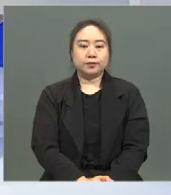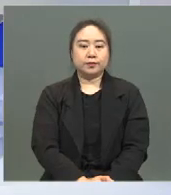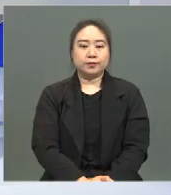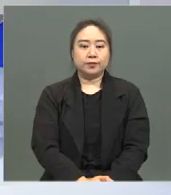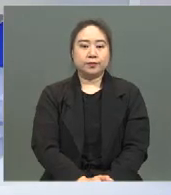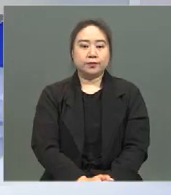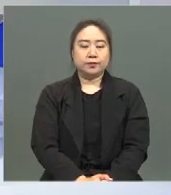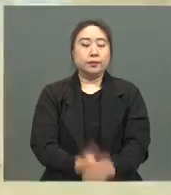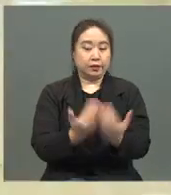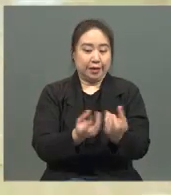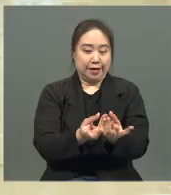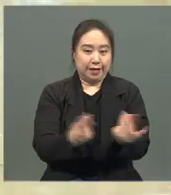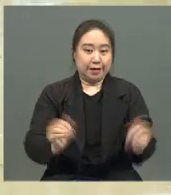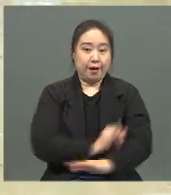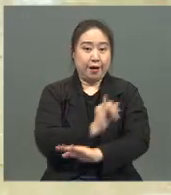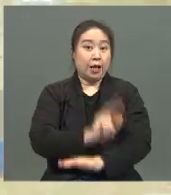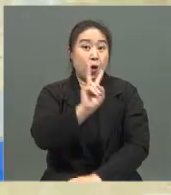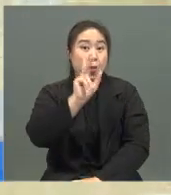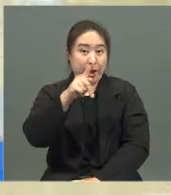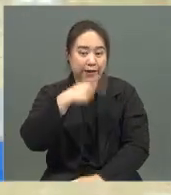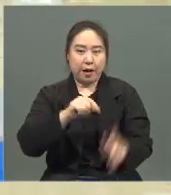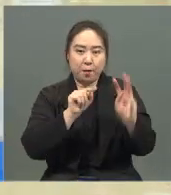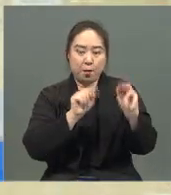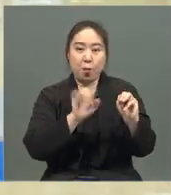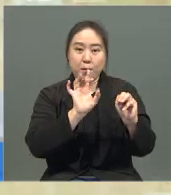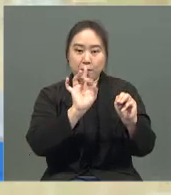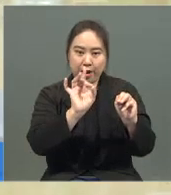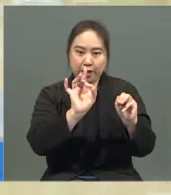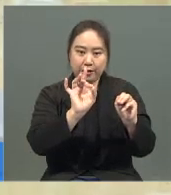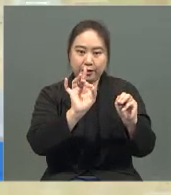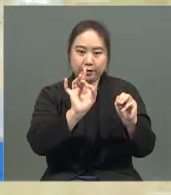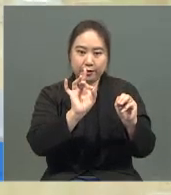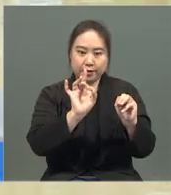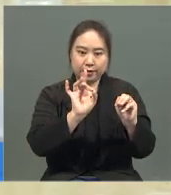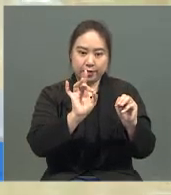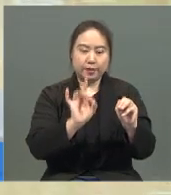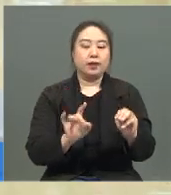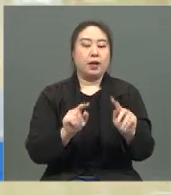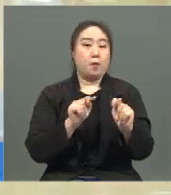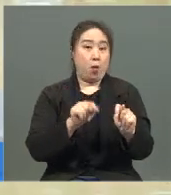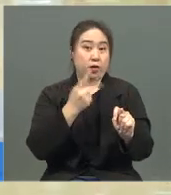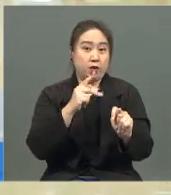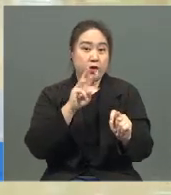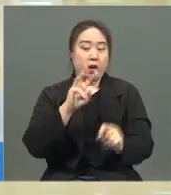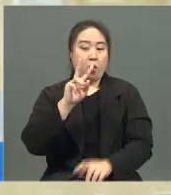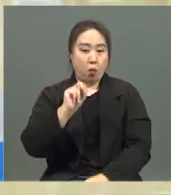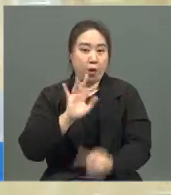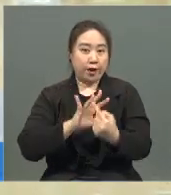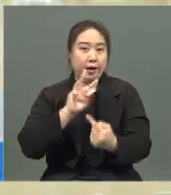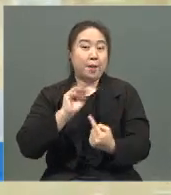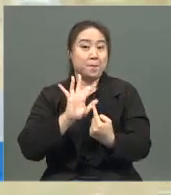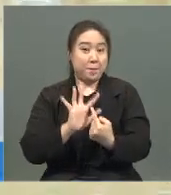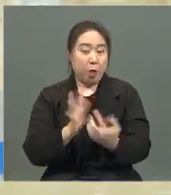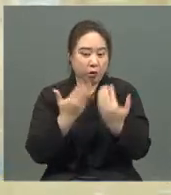พื้นที่กว่า2,000ไร่ในหมู่8บ้านไอ้เต็งตำบลควนเมานะคะตอนนี้กว่า95%เป็นพื้น